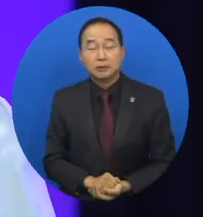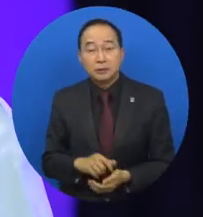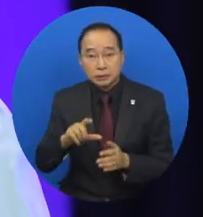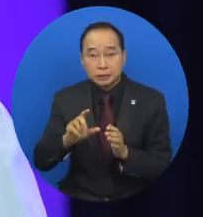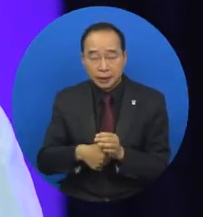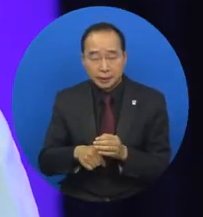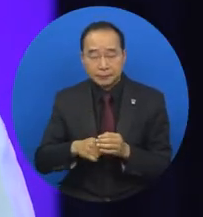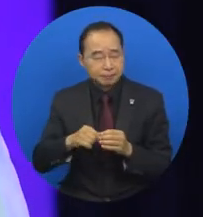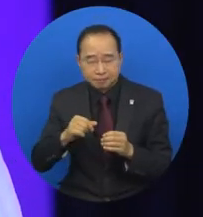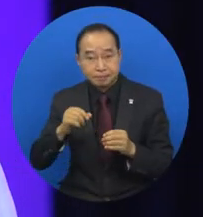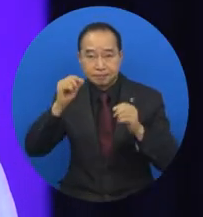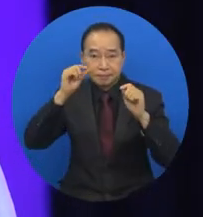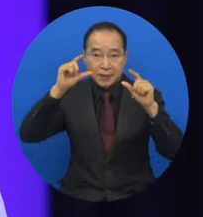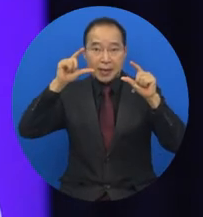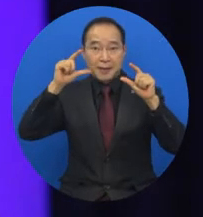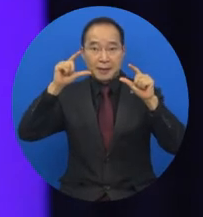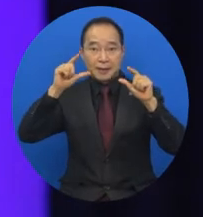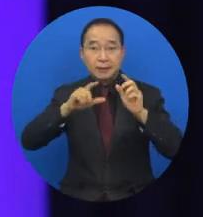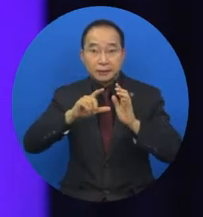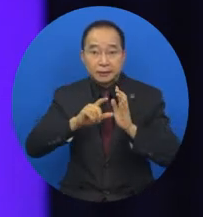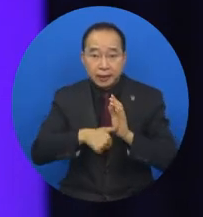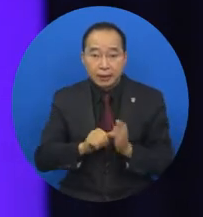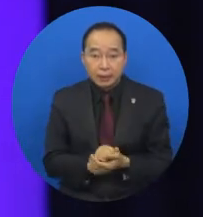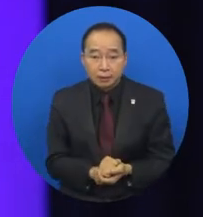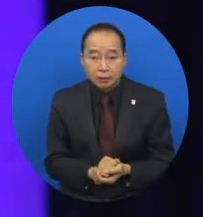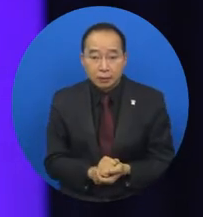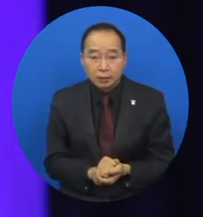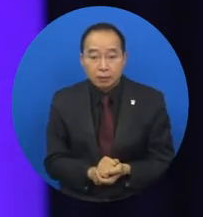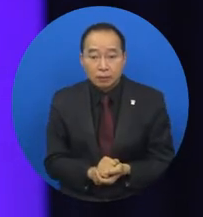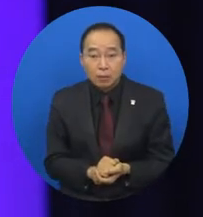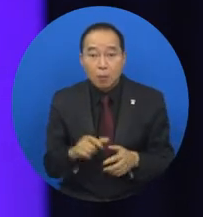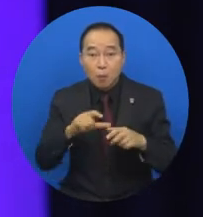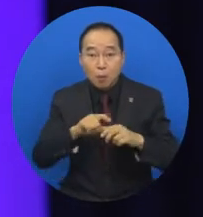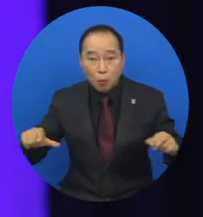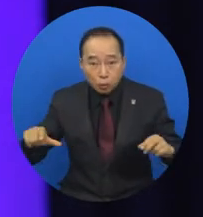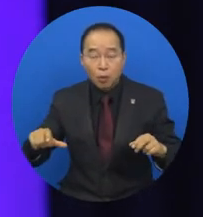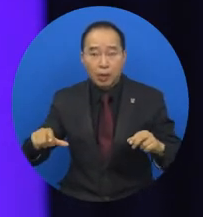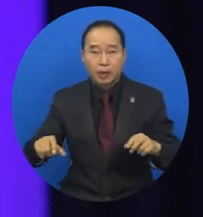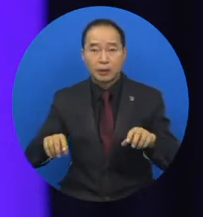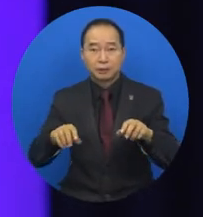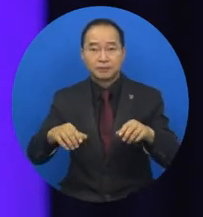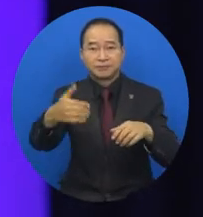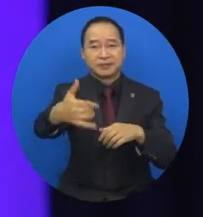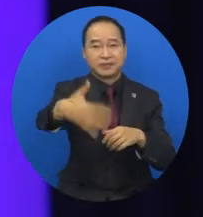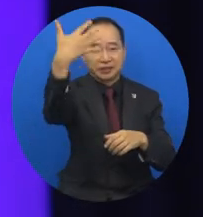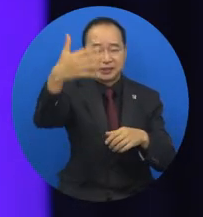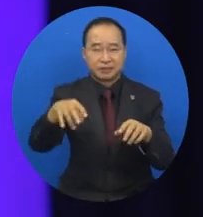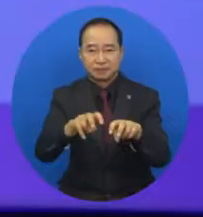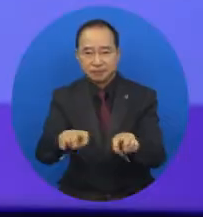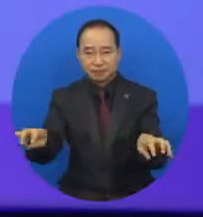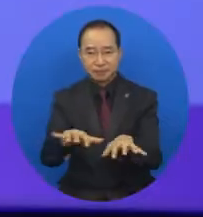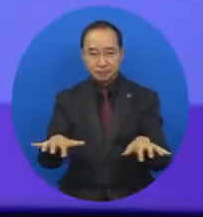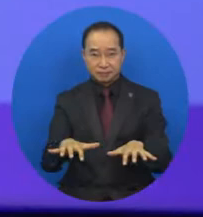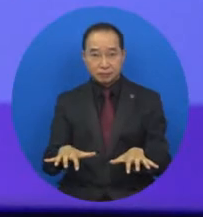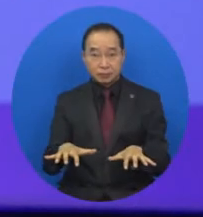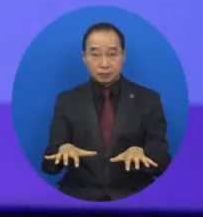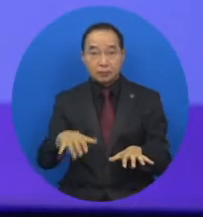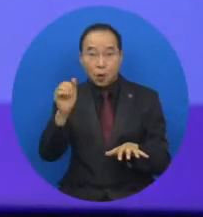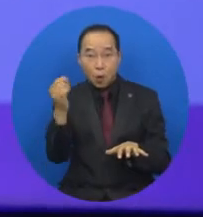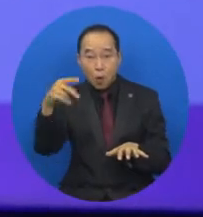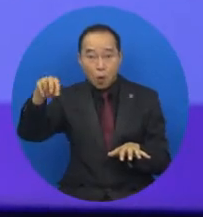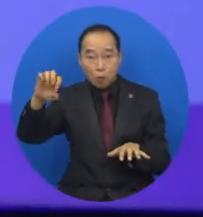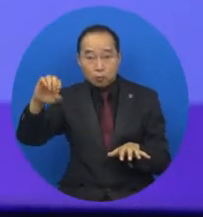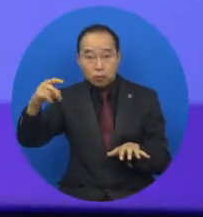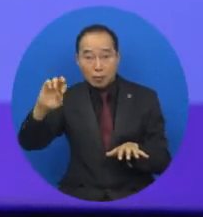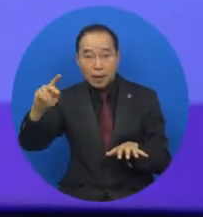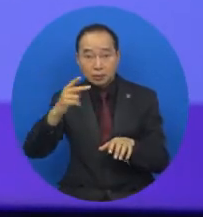딱 차리고 눈을 떴을 때 우리가 생각했던 보통의 컨퍼런스 장소가 되었고 정면에는 스크린과